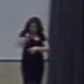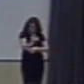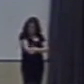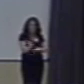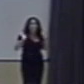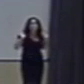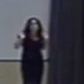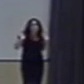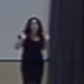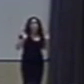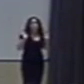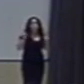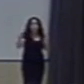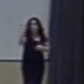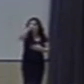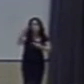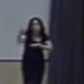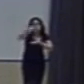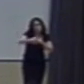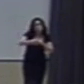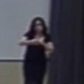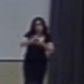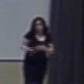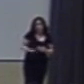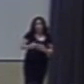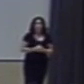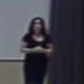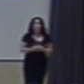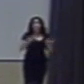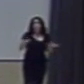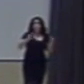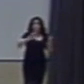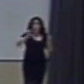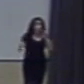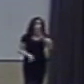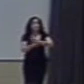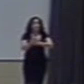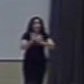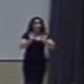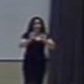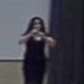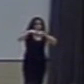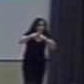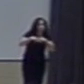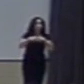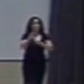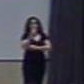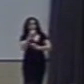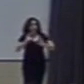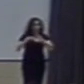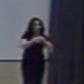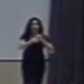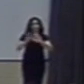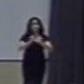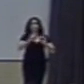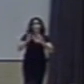creiem que tenia alguna cosa interessant a portar. I bueno, i d'aquestes reflexions, d'aquests dinars, sortien coses molt interessants. Llavors, després del